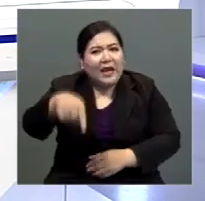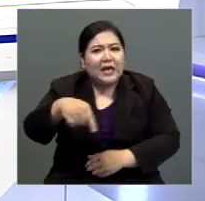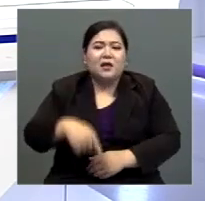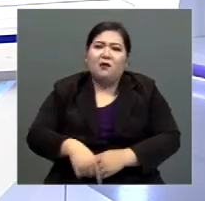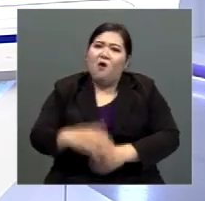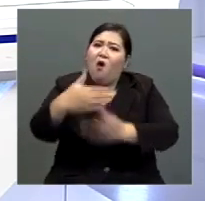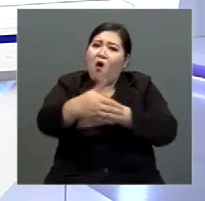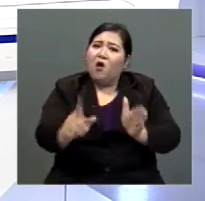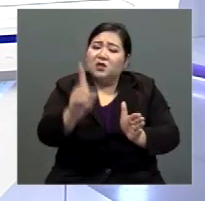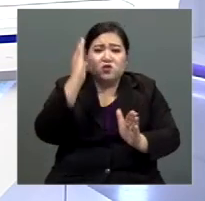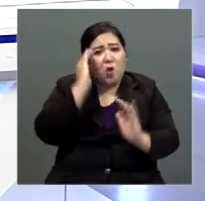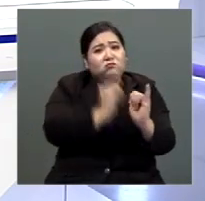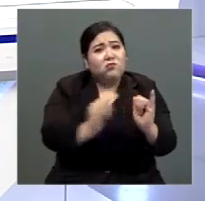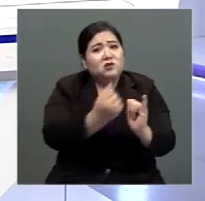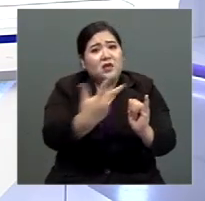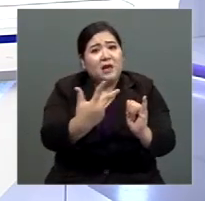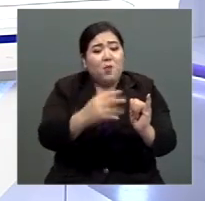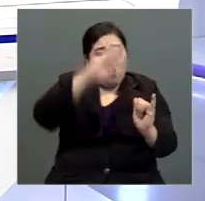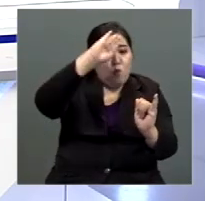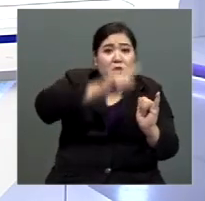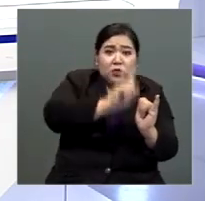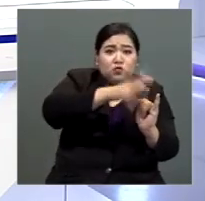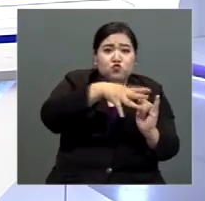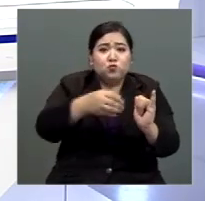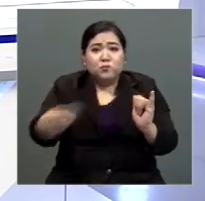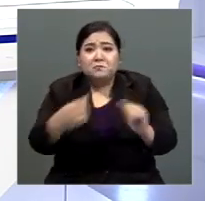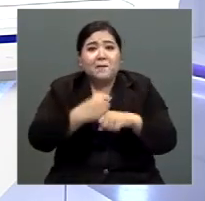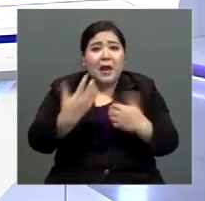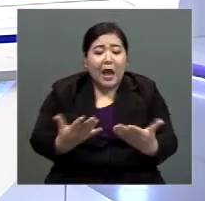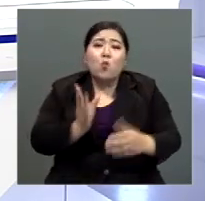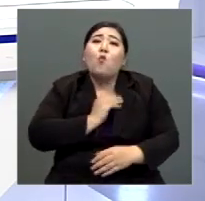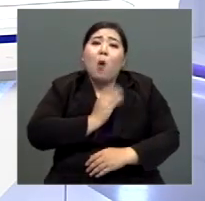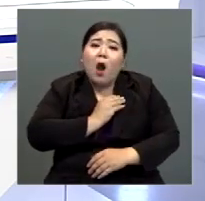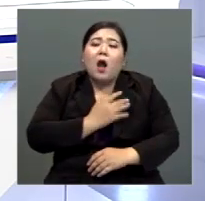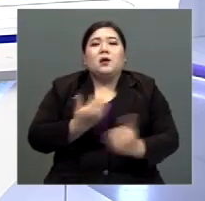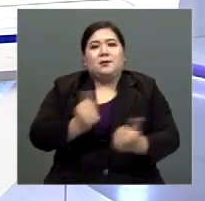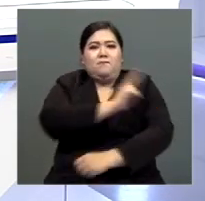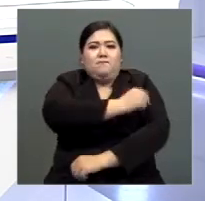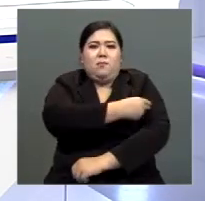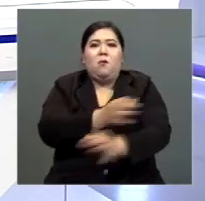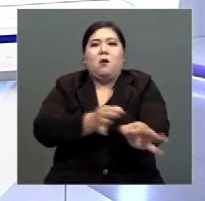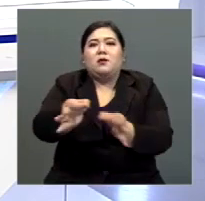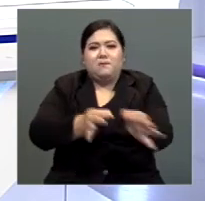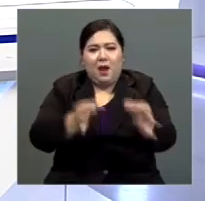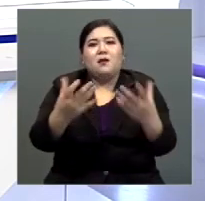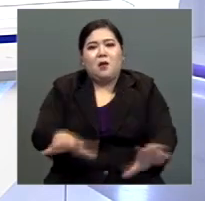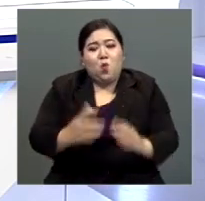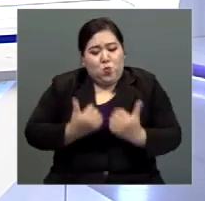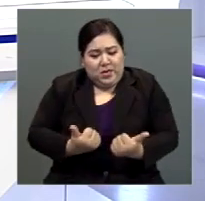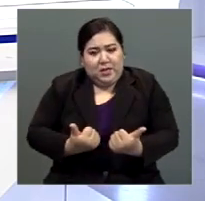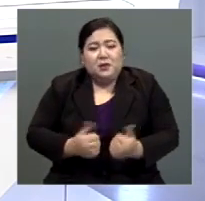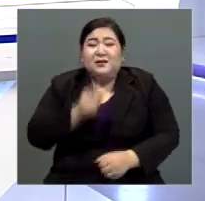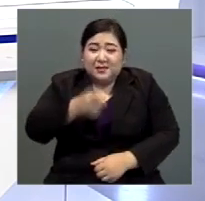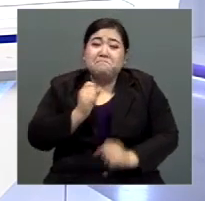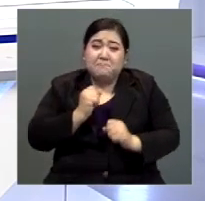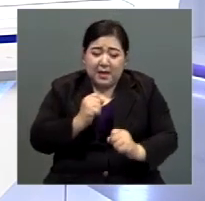ติดกัรึเปล่าจะทำให 1 คนป่วยและคนอื่นติดกัรึเปล่าวันนี้คุหมอกอธิบายและชีชแจงอครั้งนึนะคะว่ะจริ ๆ้วเนี่พยายาม